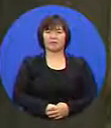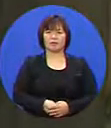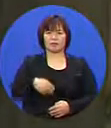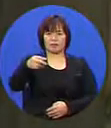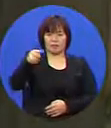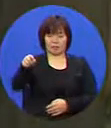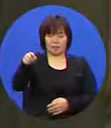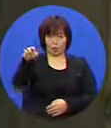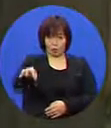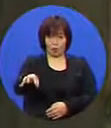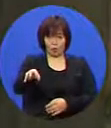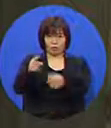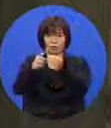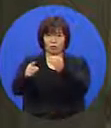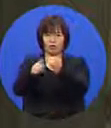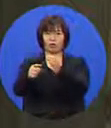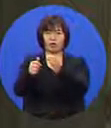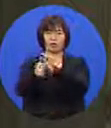심원사에